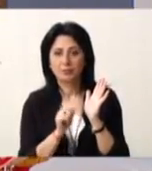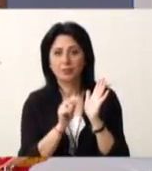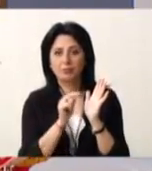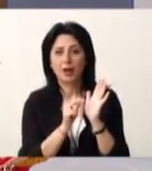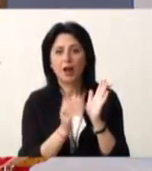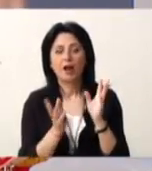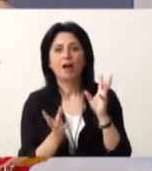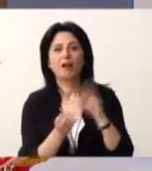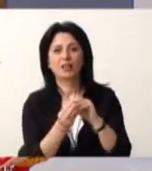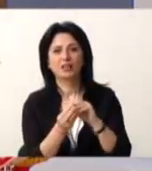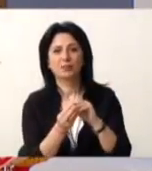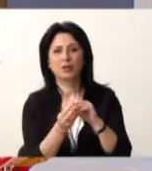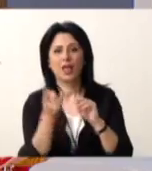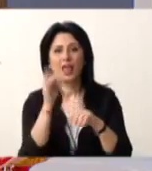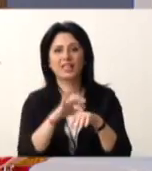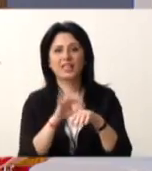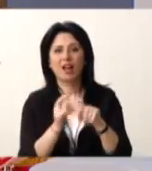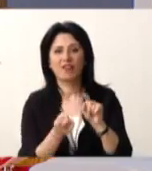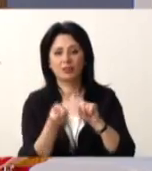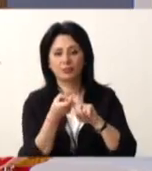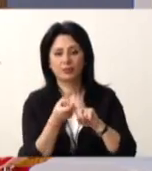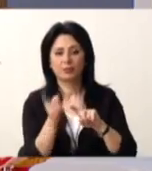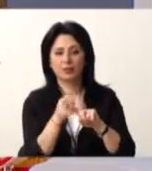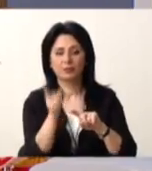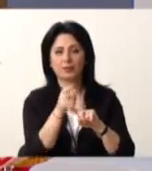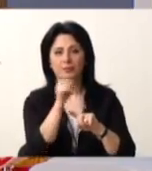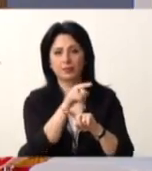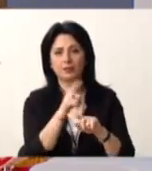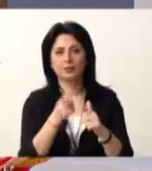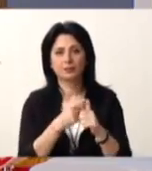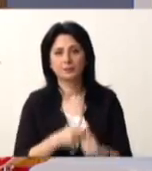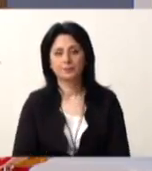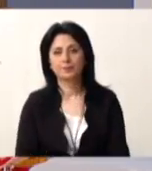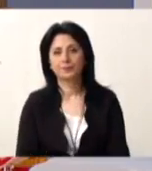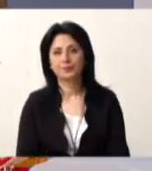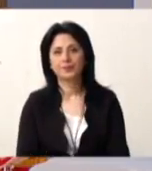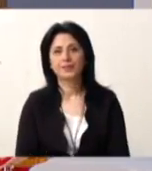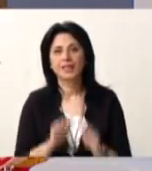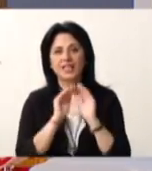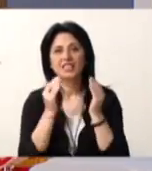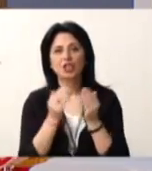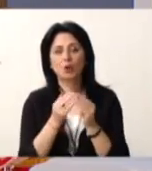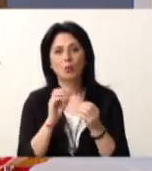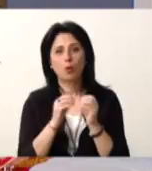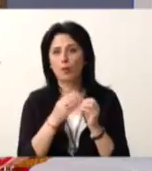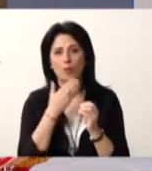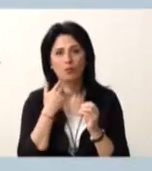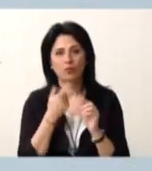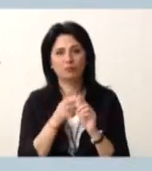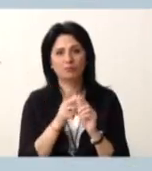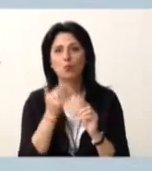სისტემა, რომელშიც ერთი დაავადება მეორეს აბსოლუტურად გამოვლინდება ხოლმე. და იზოლირებული პრობლემა არ არსებობს,